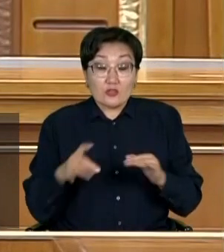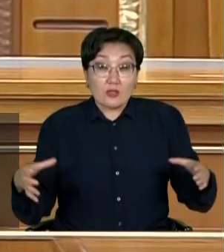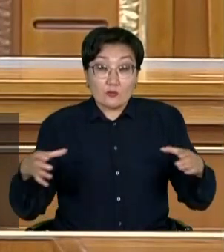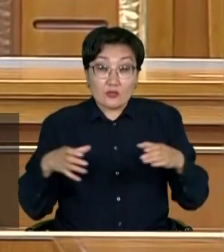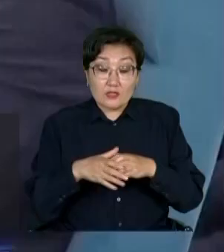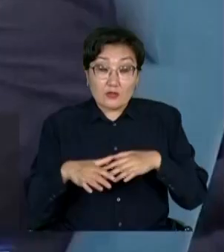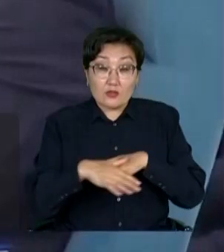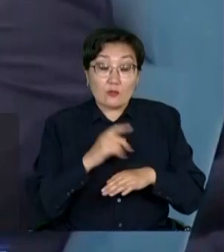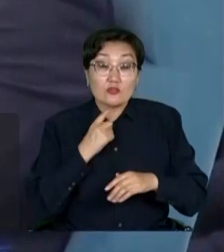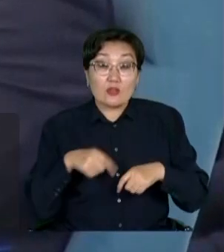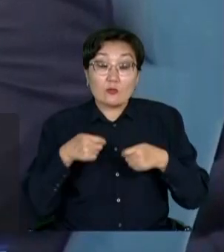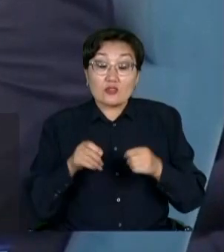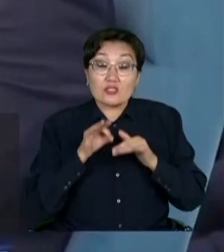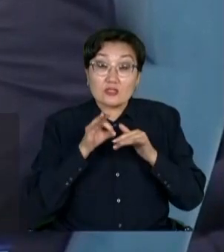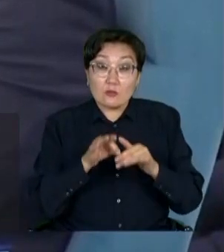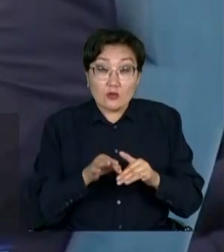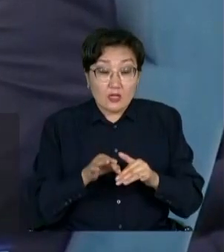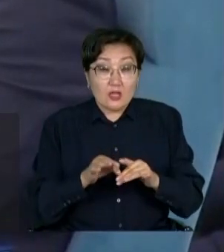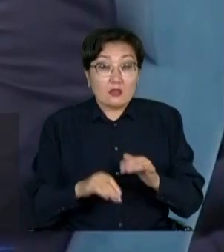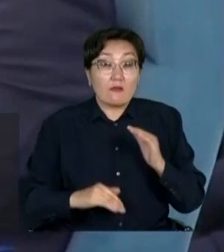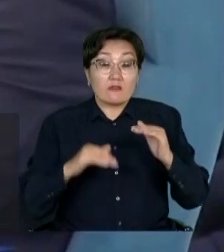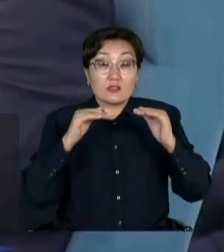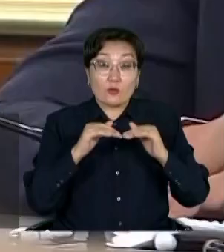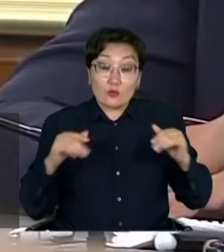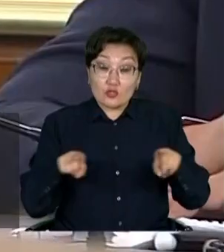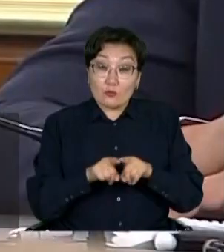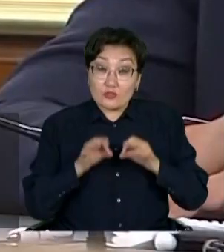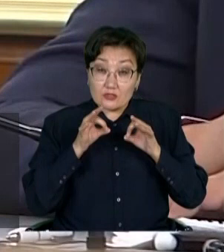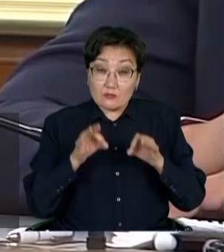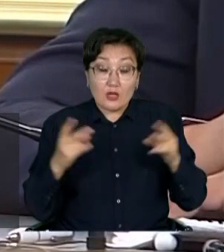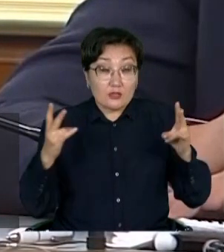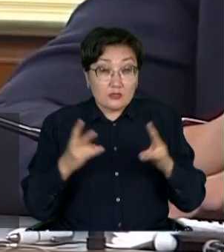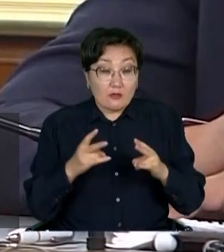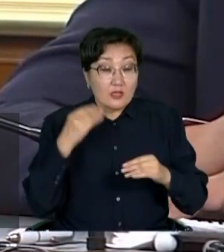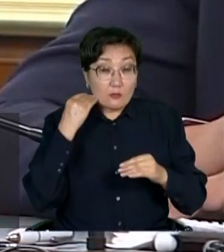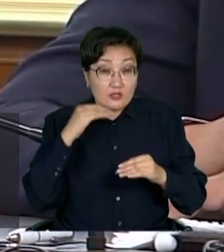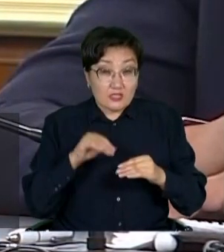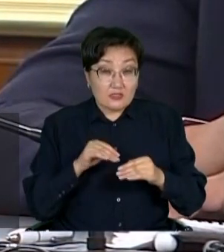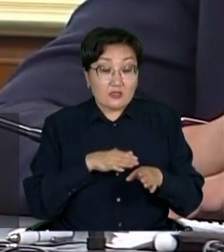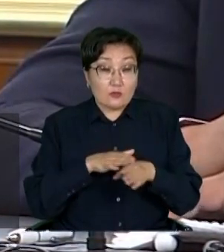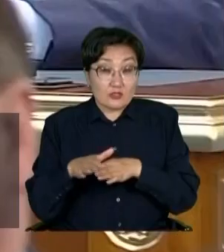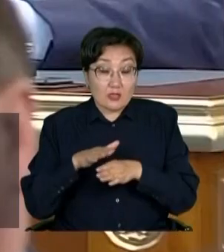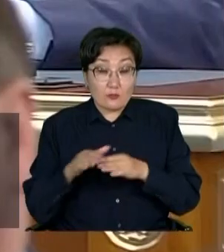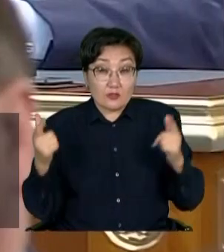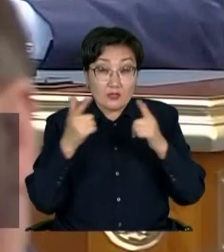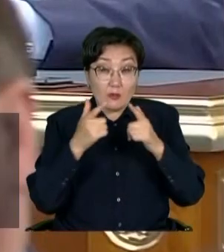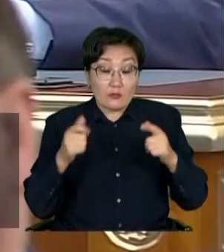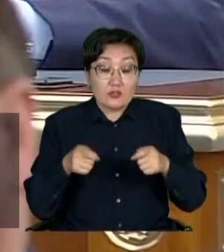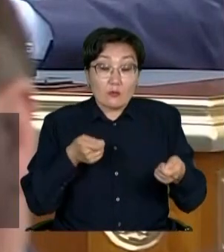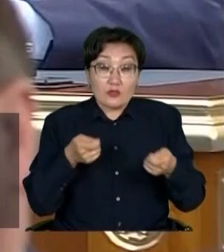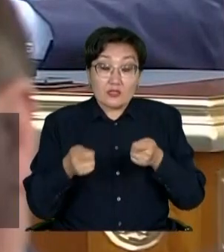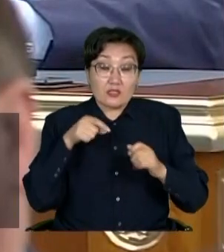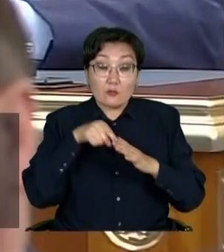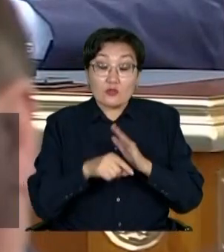общенародное волеизъявление прошло на высшем уровне. Он также отметил, что необходимо качественно реализовать послание президента, поскольку в